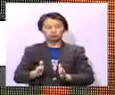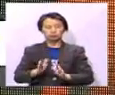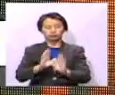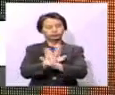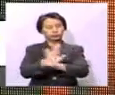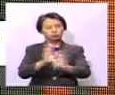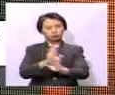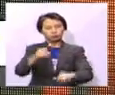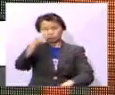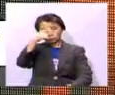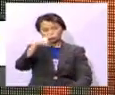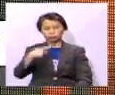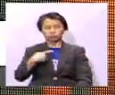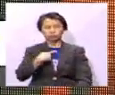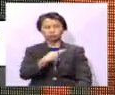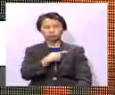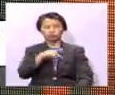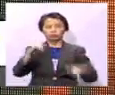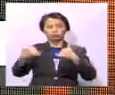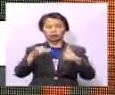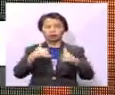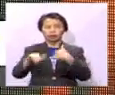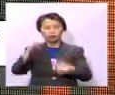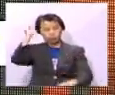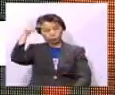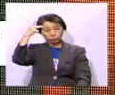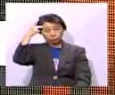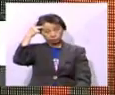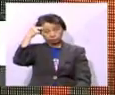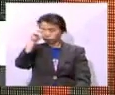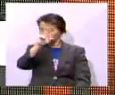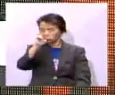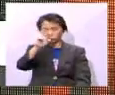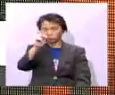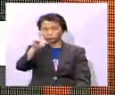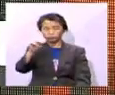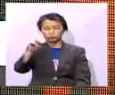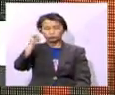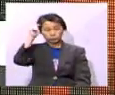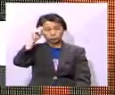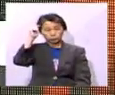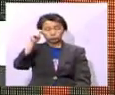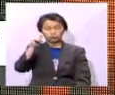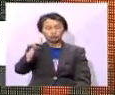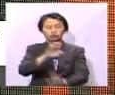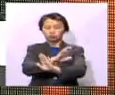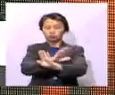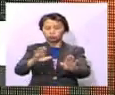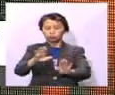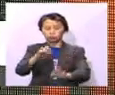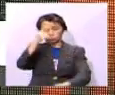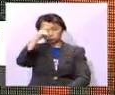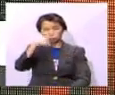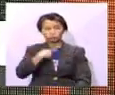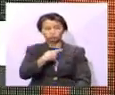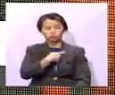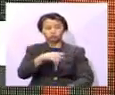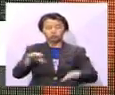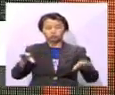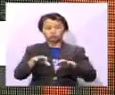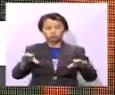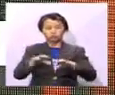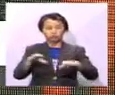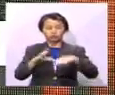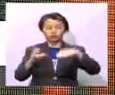Bukan untuk kita main politik, tuan-tuan. Bukan untuk kita membuat dasar